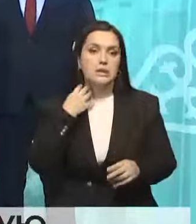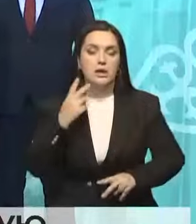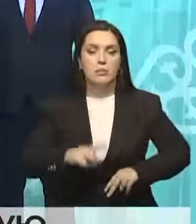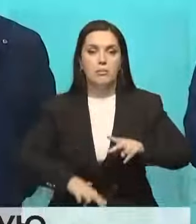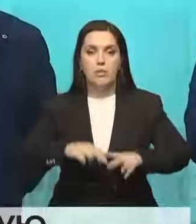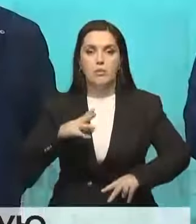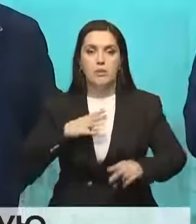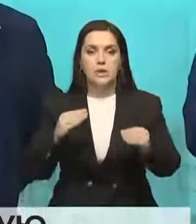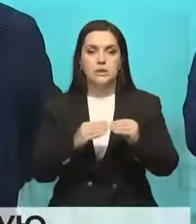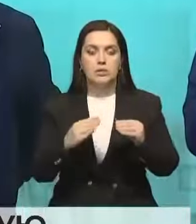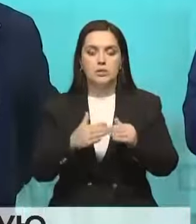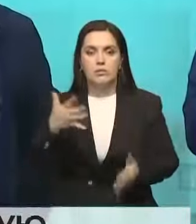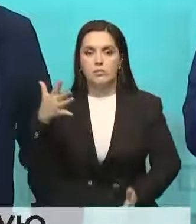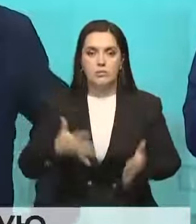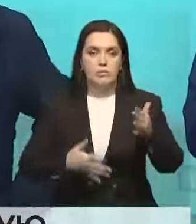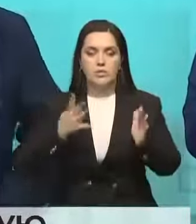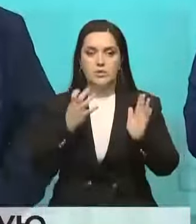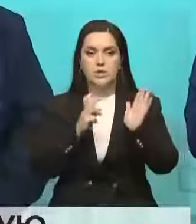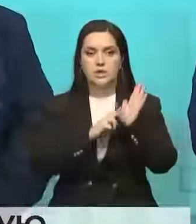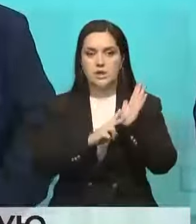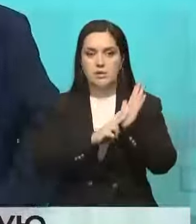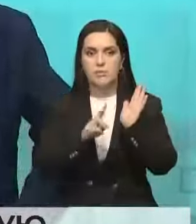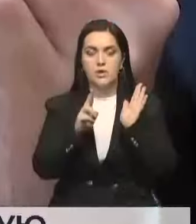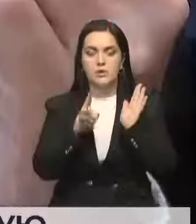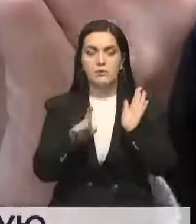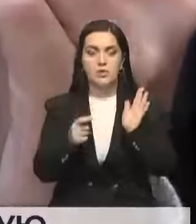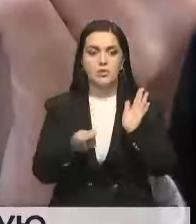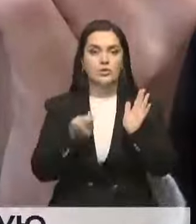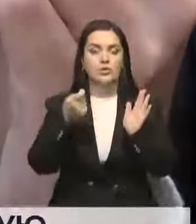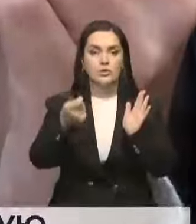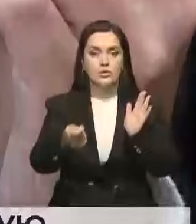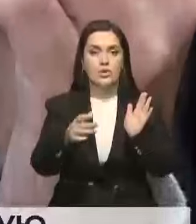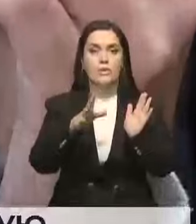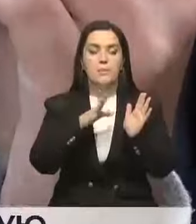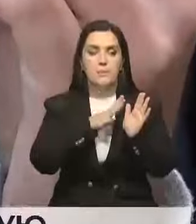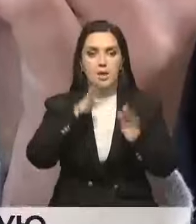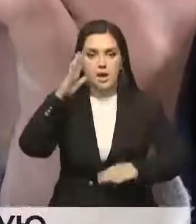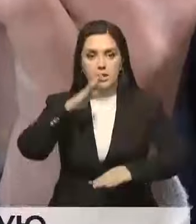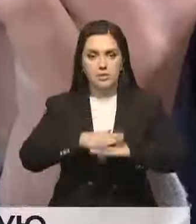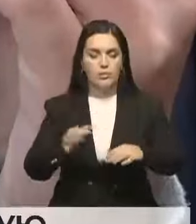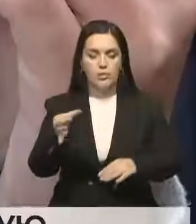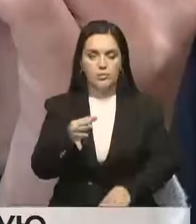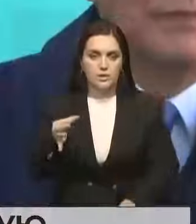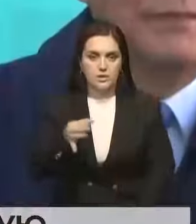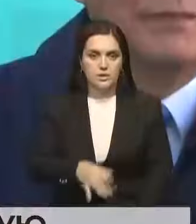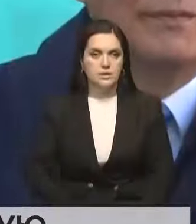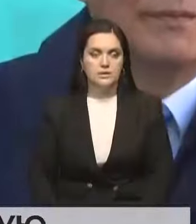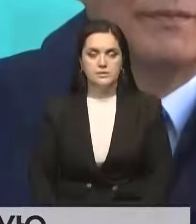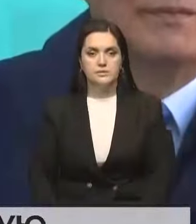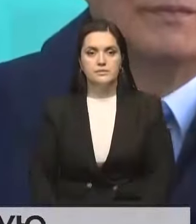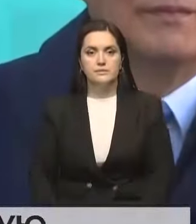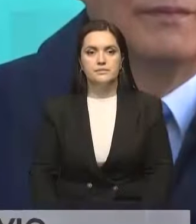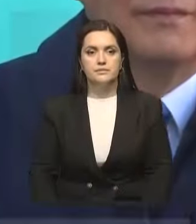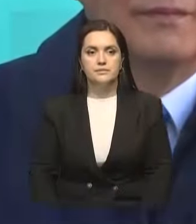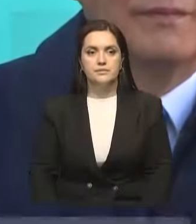еще 10 многоэтажек. Это 470 квартир. Ключи счастливым новоселам вручил аким области Нурлыбек Налибаев.